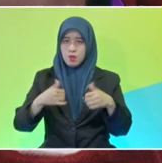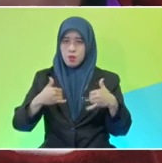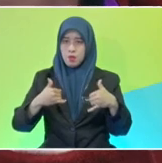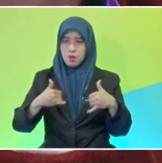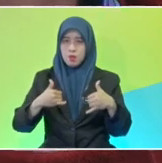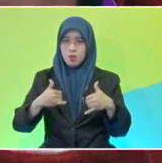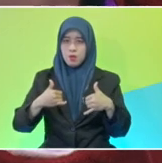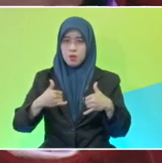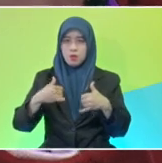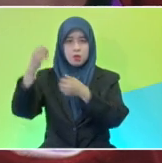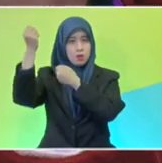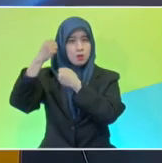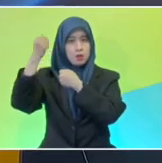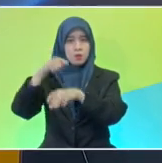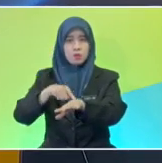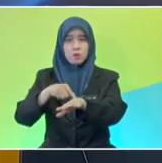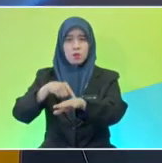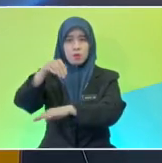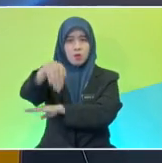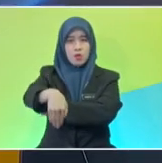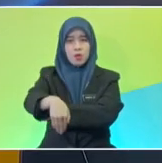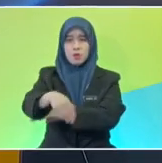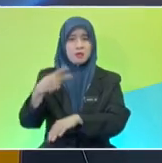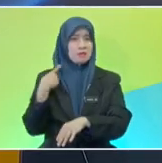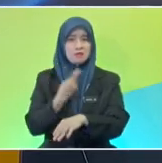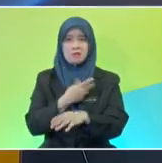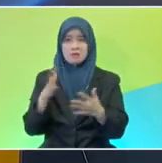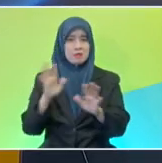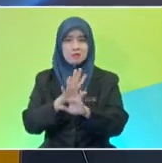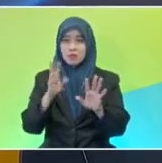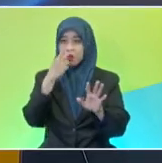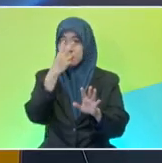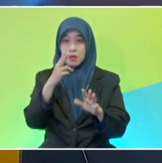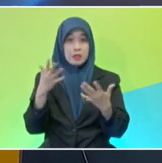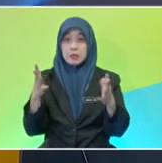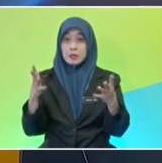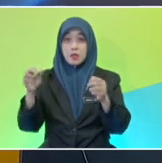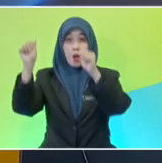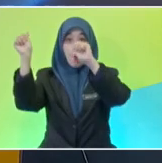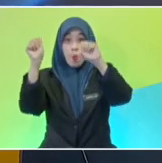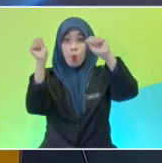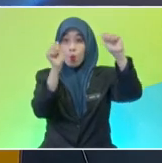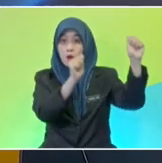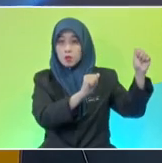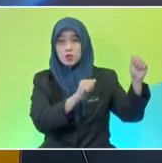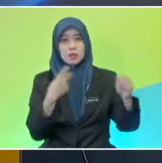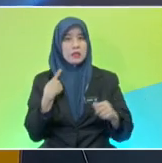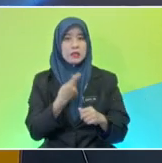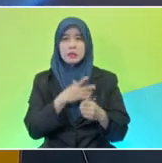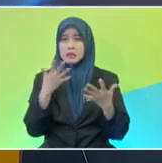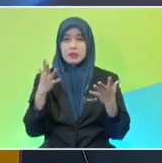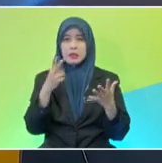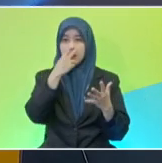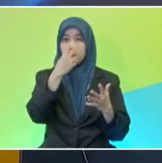Jangan bahaya cikgu. Kita tak nampak dan mungkin angin pun tak ada pada waktu malam. Kita tak tahu kan sebab kita tak nampak pun